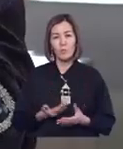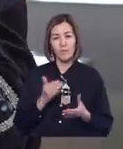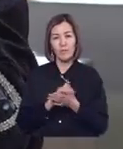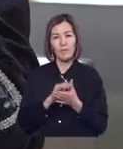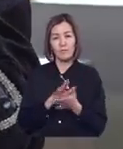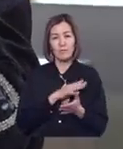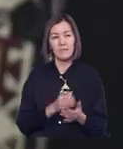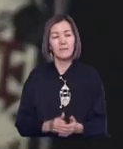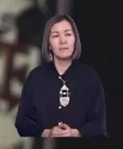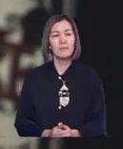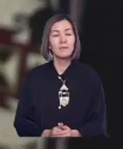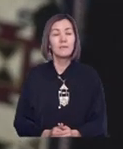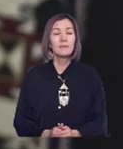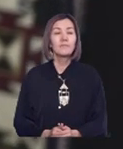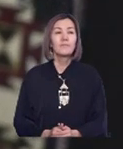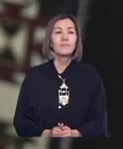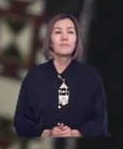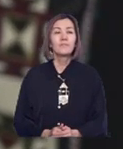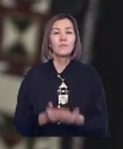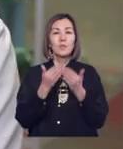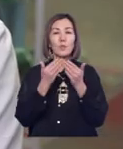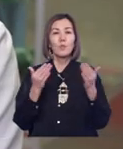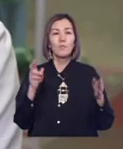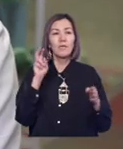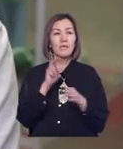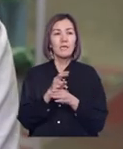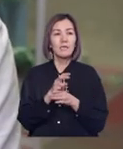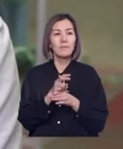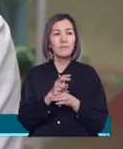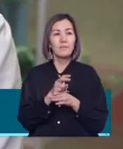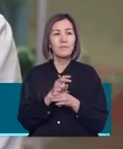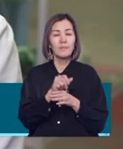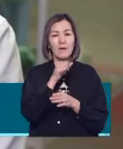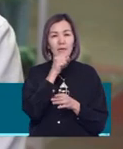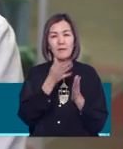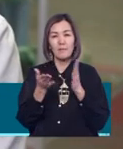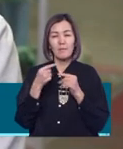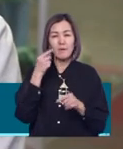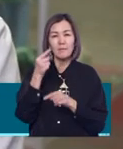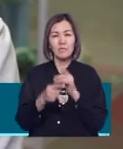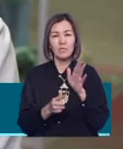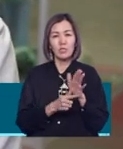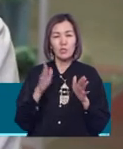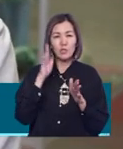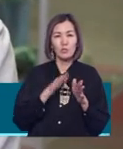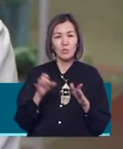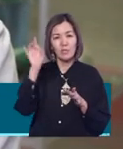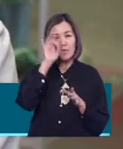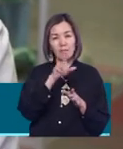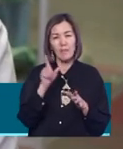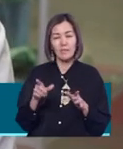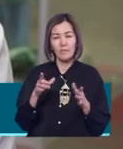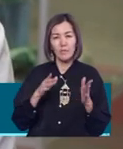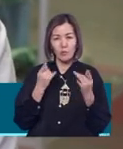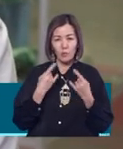болғанын айтады. Осы көрмеге келіп, ағаларымыздан естіп жатым. Осы Жетісу жерінен көптеген танымал адамдар шығыпты,